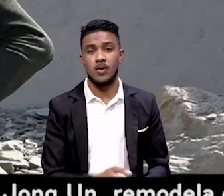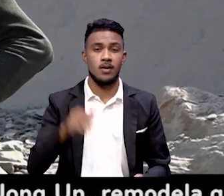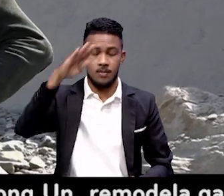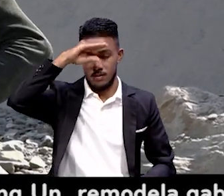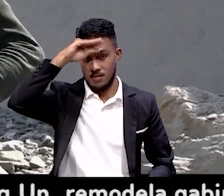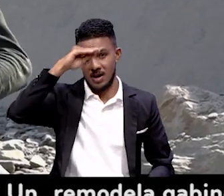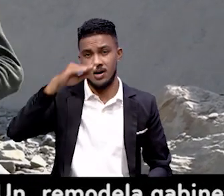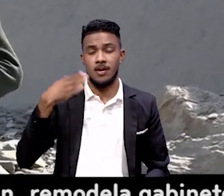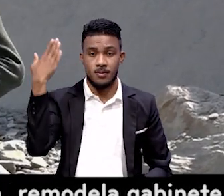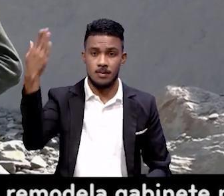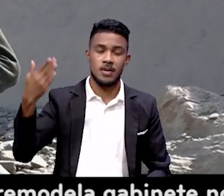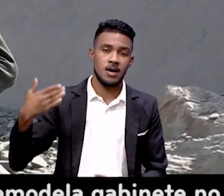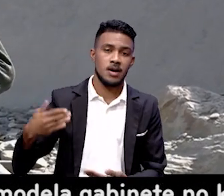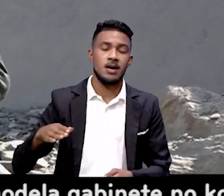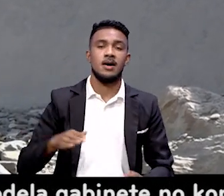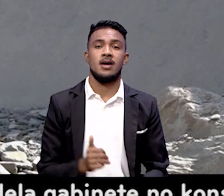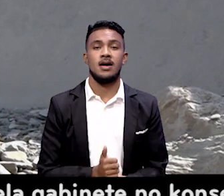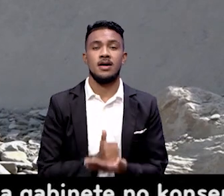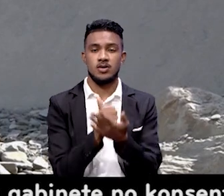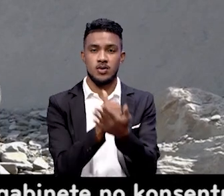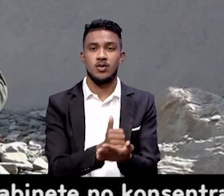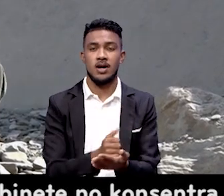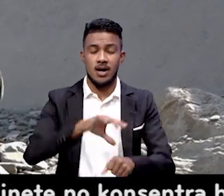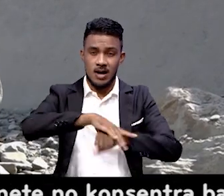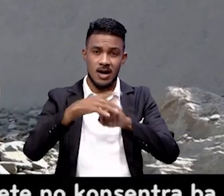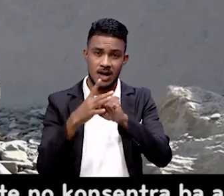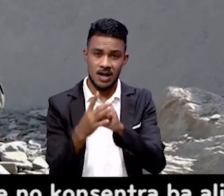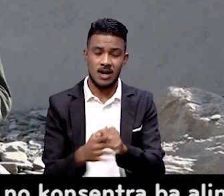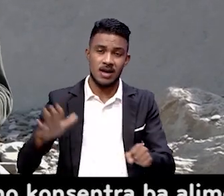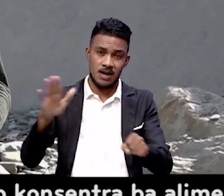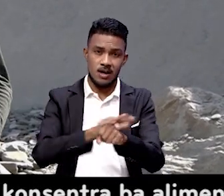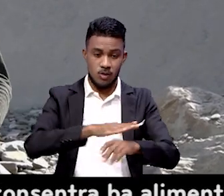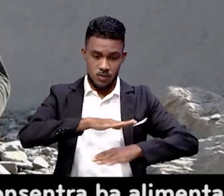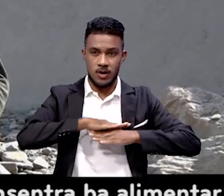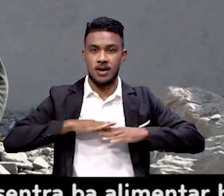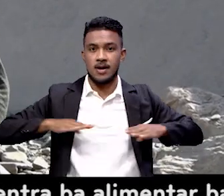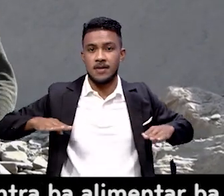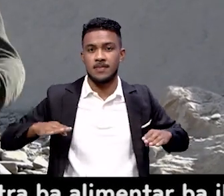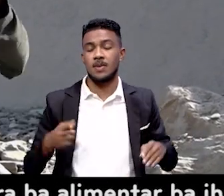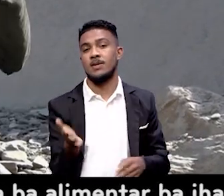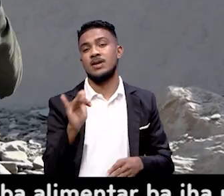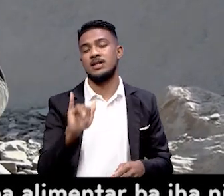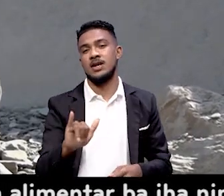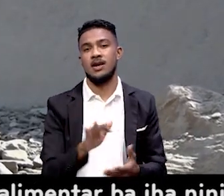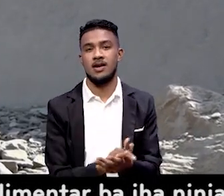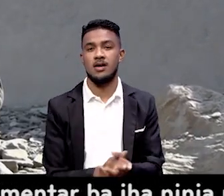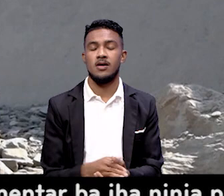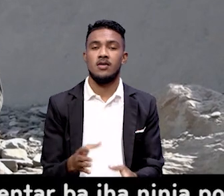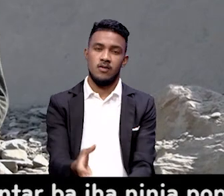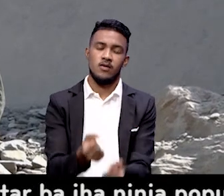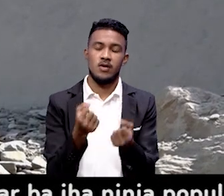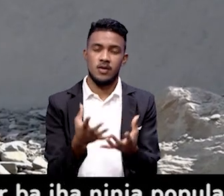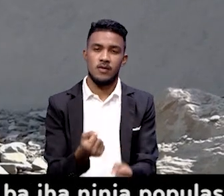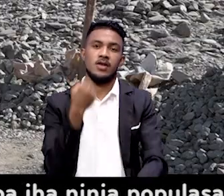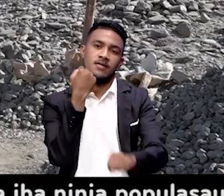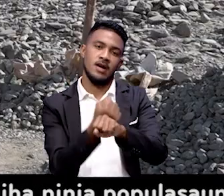neona. Ah rai hani hani tu ne. Sira le han se buat tir kari sira futi satu futi satu futi